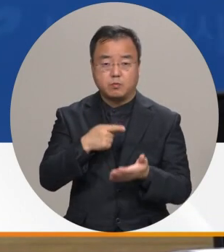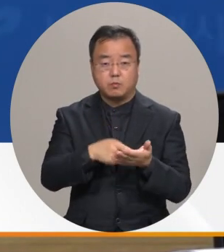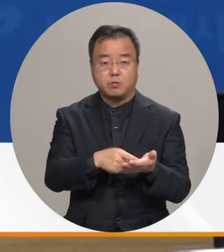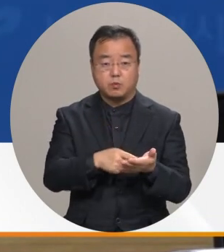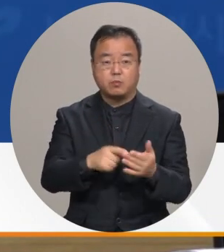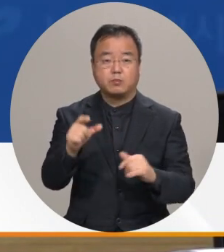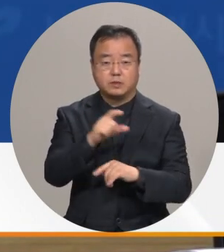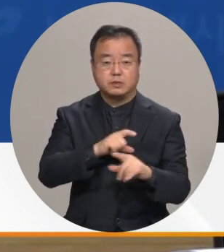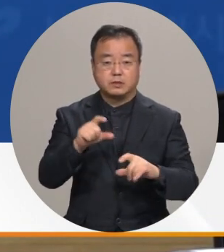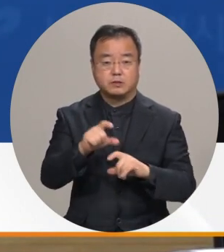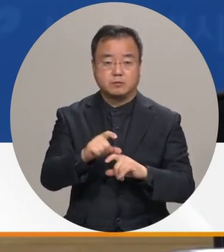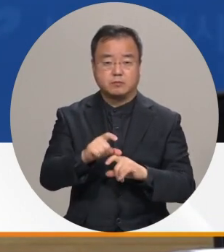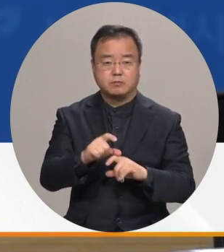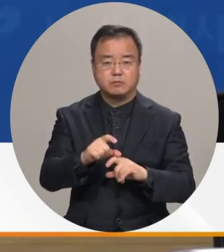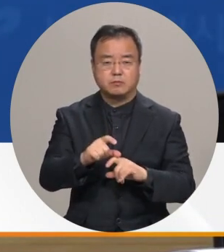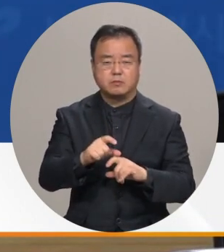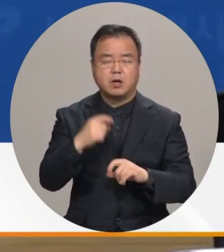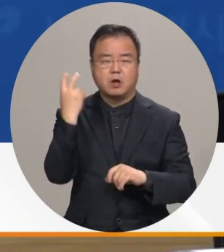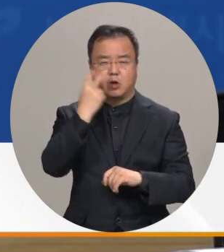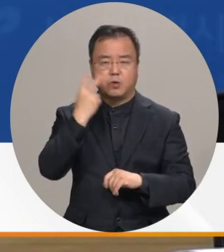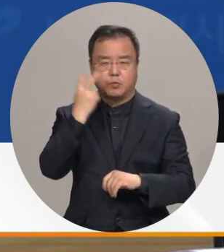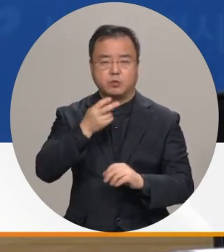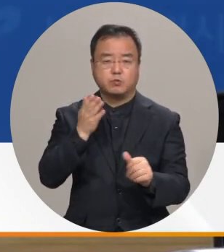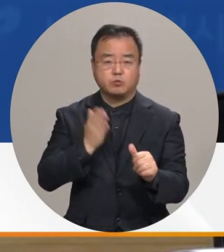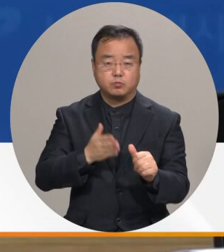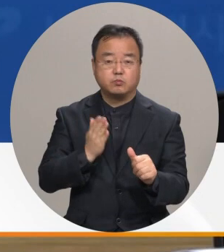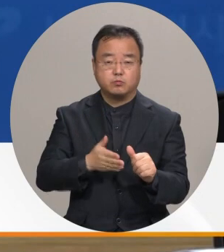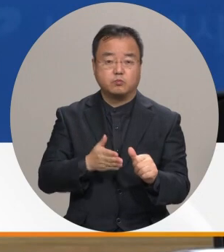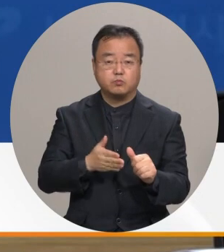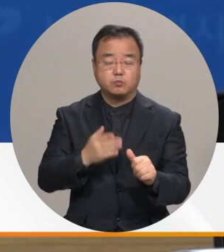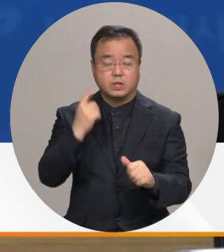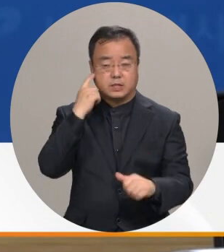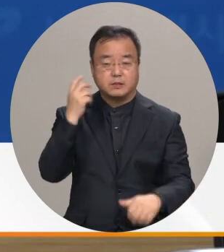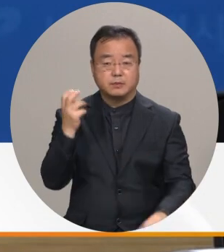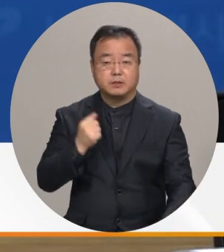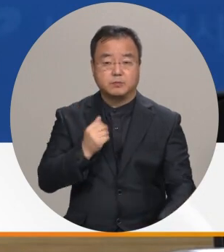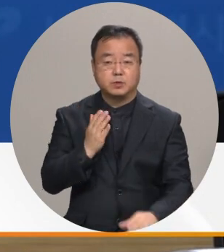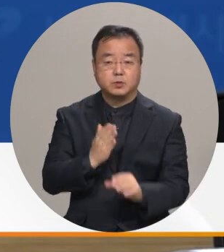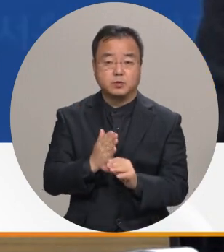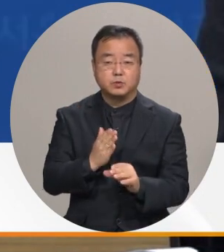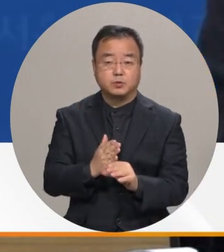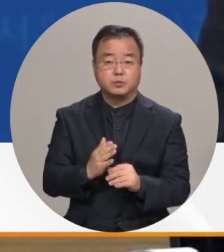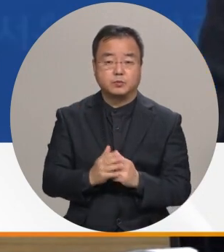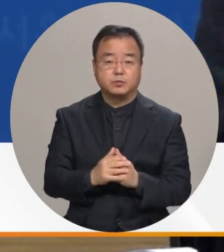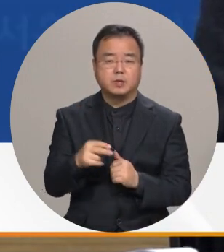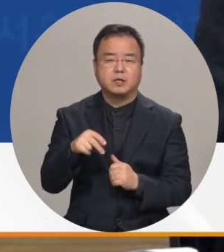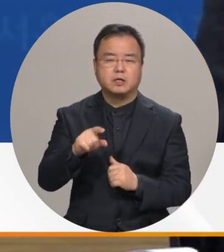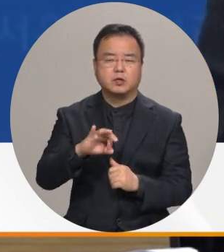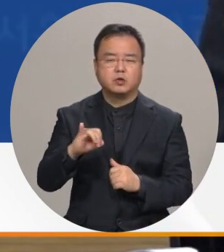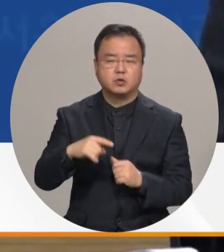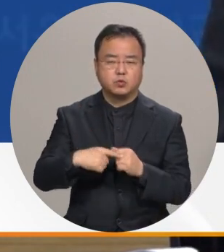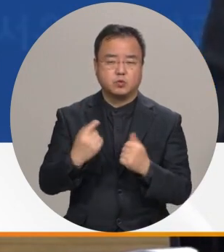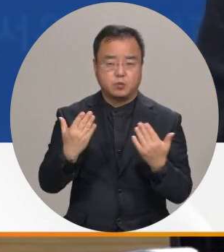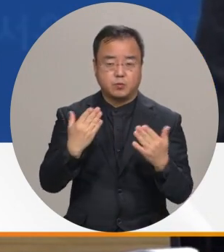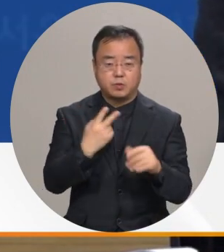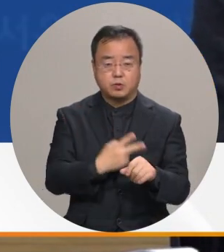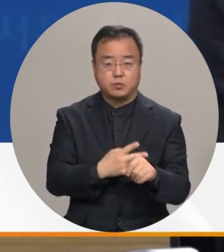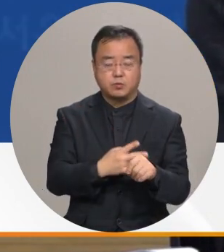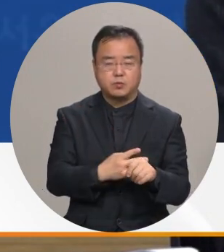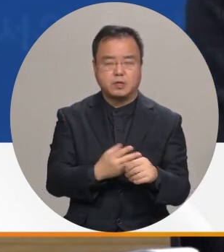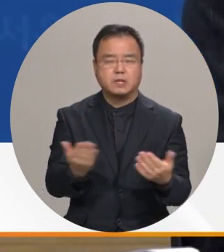더 적극적으로 검토해 줬으면 하는 생각을 이제 갖고 저희 조 선생님의 순직 인정을